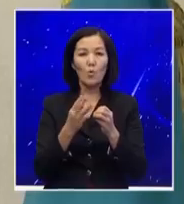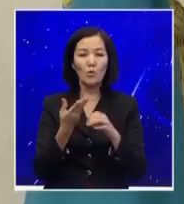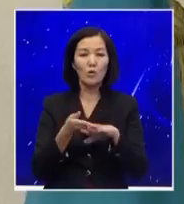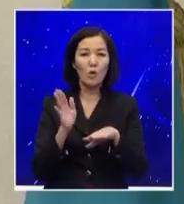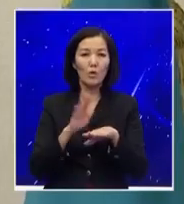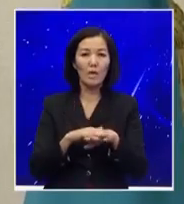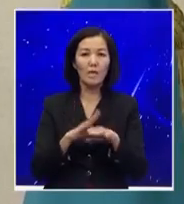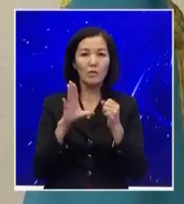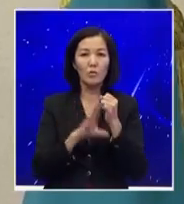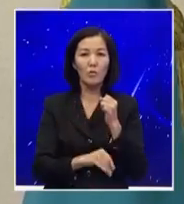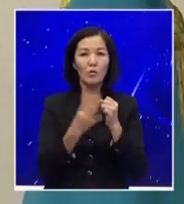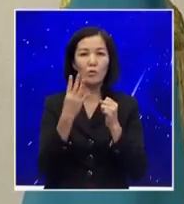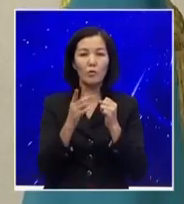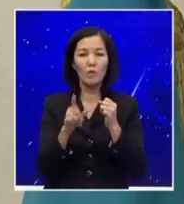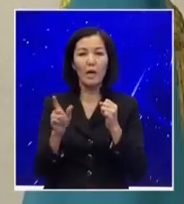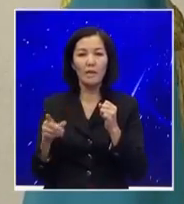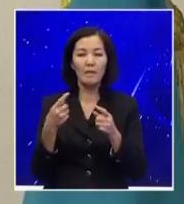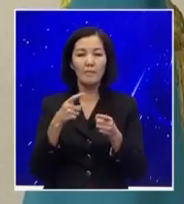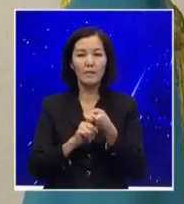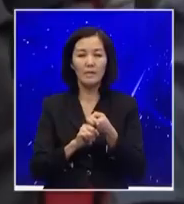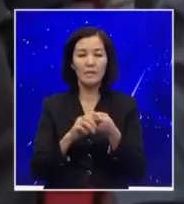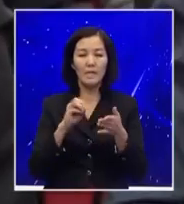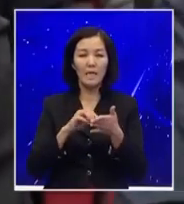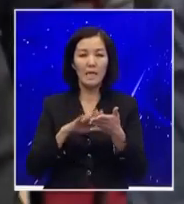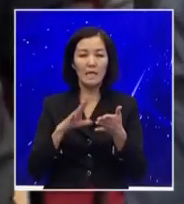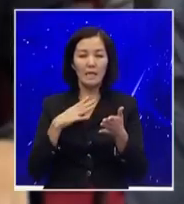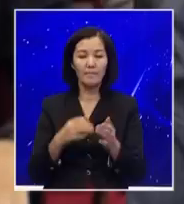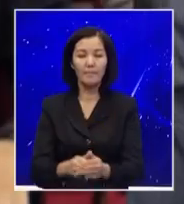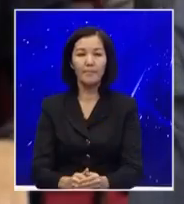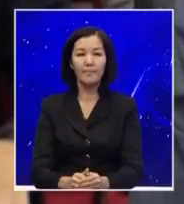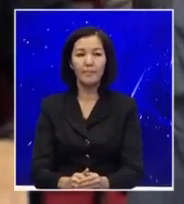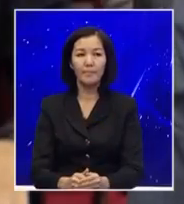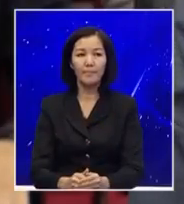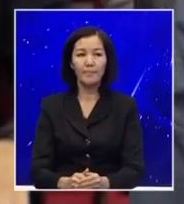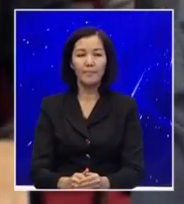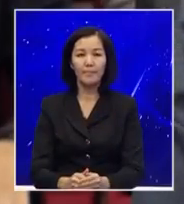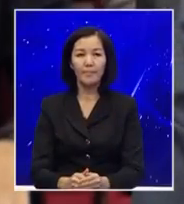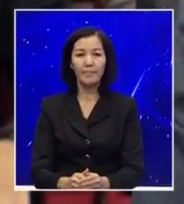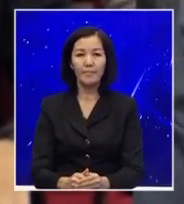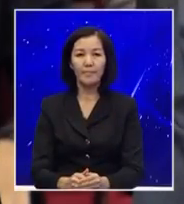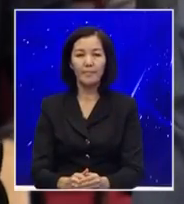Соңғы тәуліктерде тағы 4 науқас тіркеліпті. По закупу.